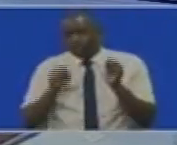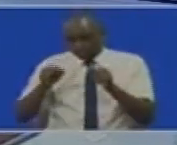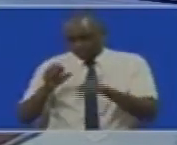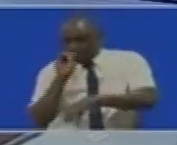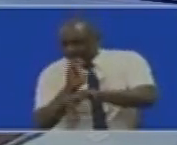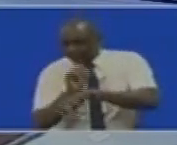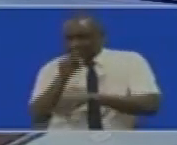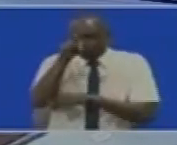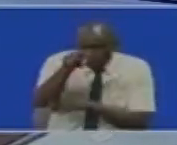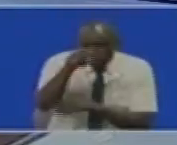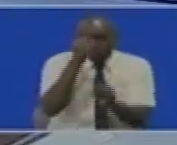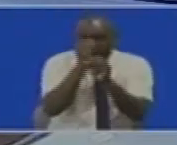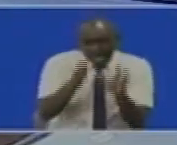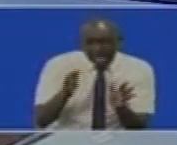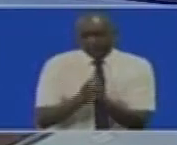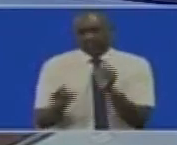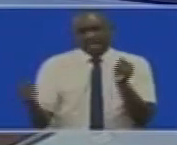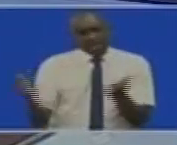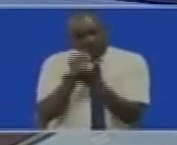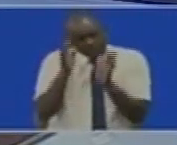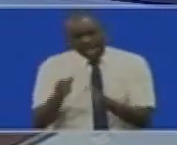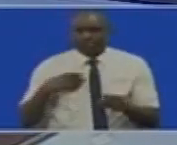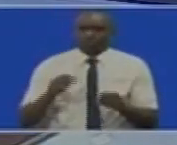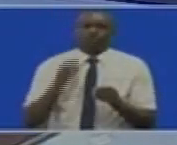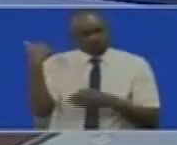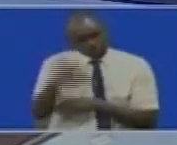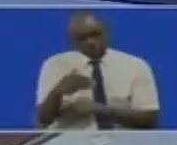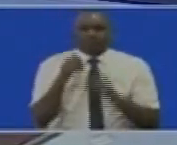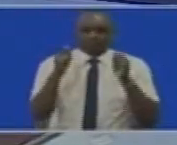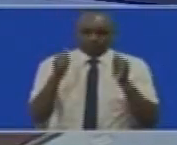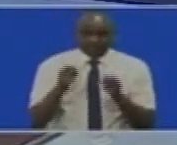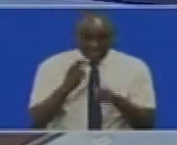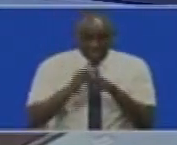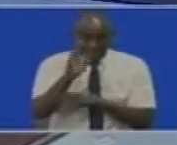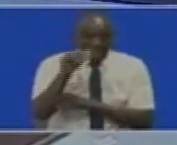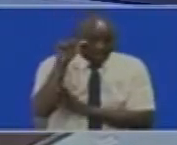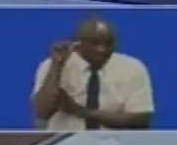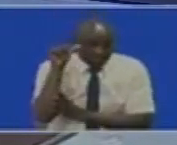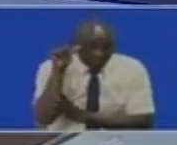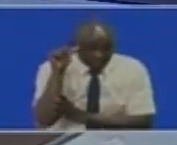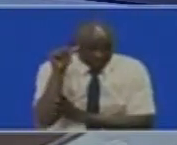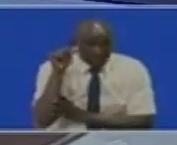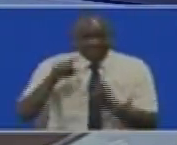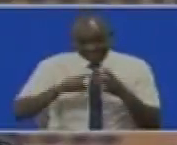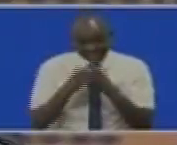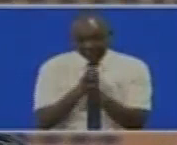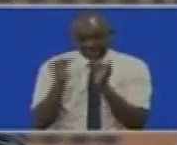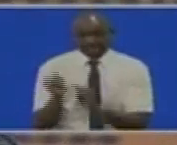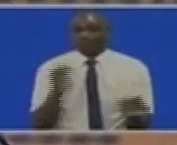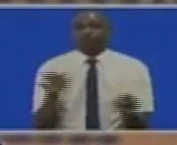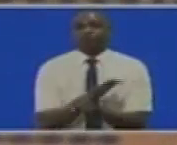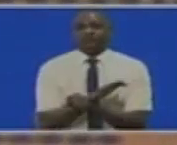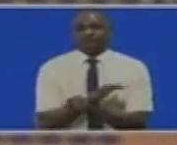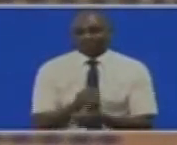kwako wewe mfanyikazi na mwajiri kukwepa swala hili la migomo. Mimi naitwa Ali Manzu. Basi tuanze taarifa kamili.